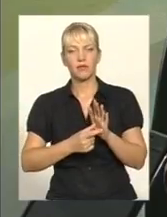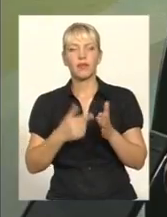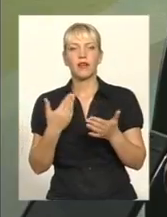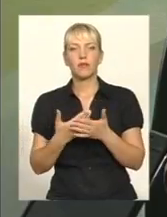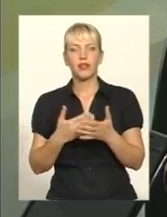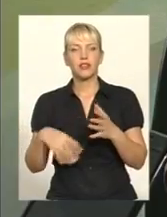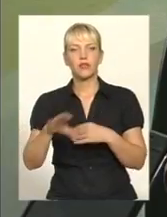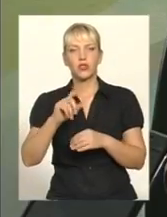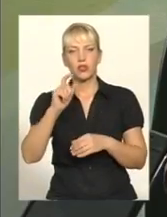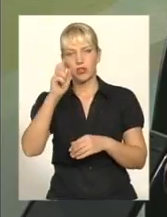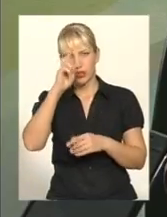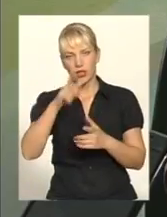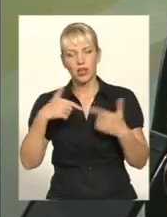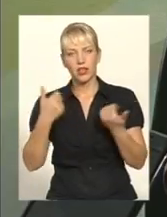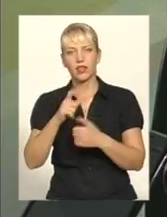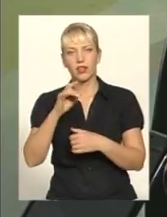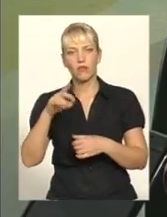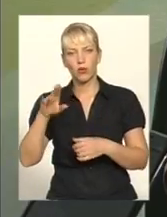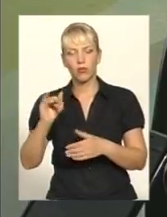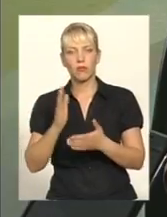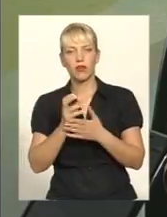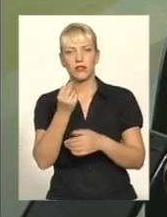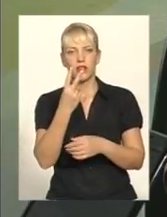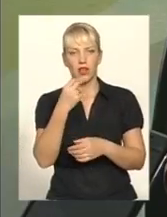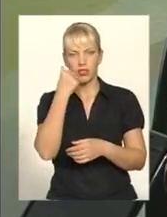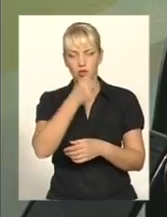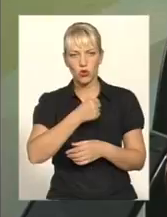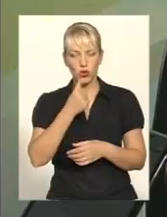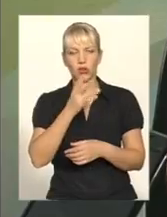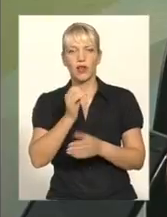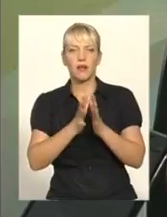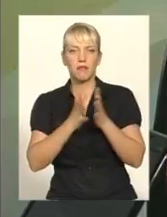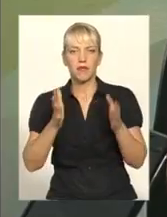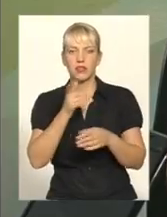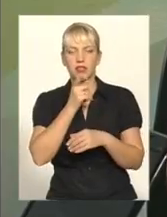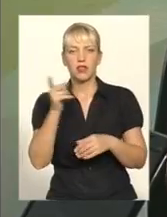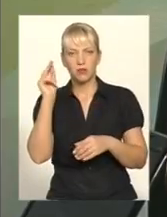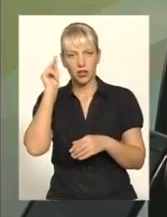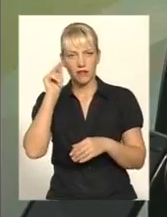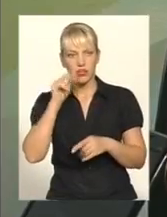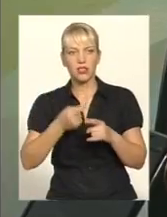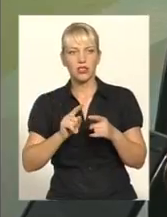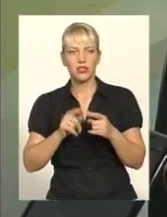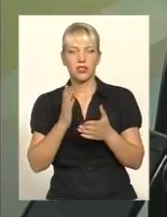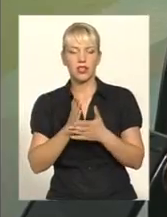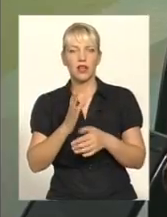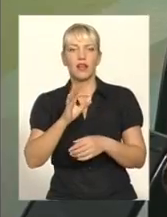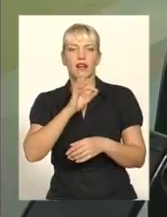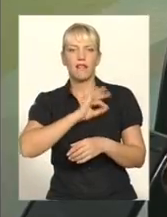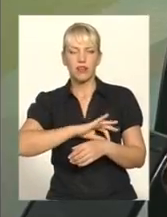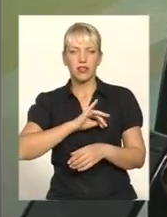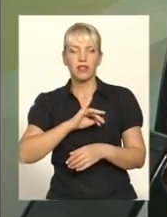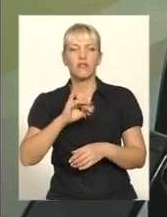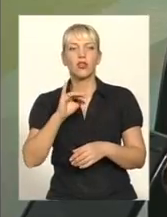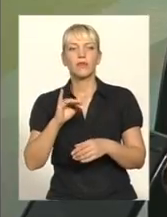Практично усі країни Європи мають 12-річну, а то навіть і більший термін навчання, і це показує, що це є ефективним, це є корисним.